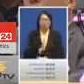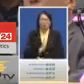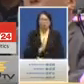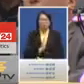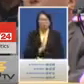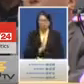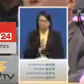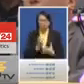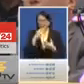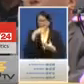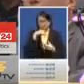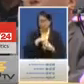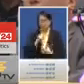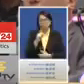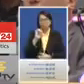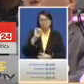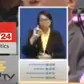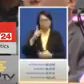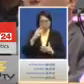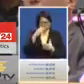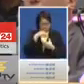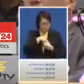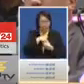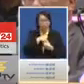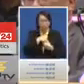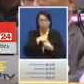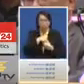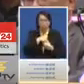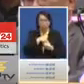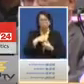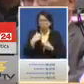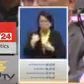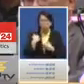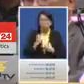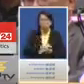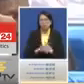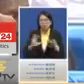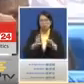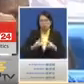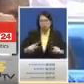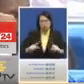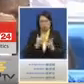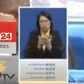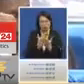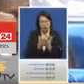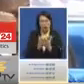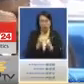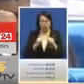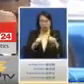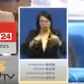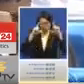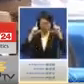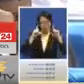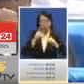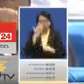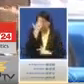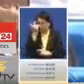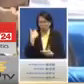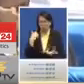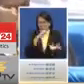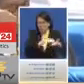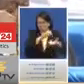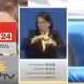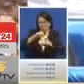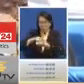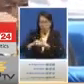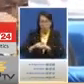าวบ้านเนี่ยโดยเฉพาะกระทรวงการคลังเป็นหน้าตาแล้วต้องทำความค้าขายกับชาวโลกเนี่ย